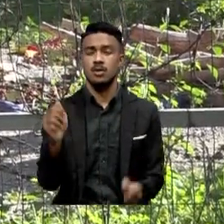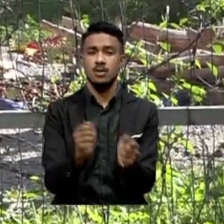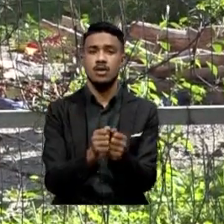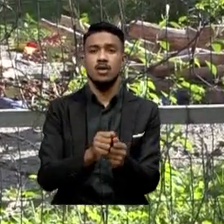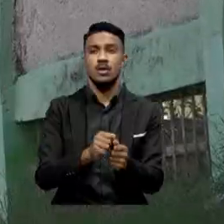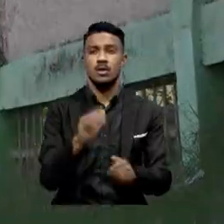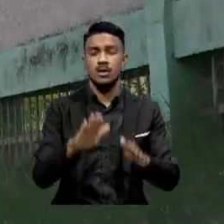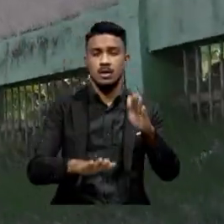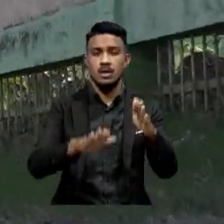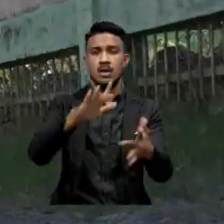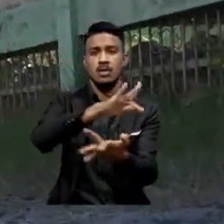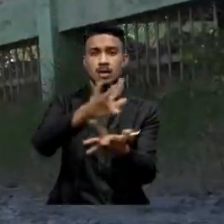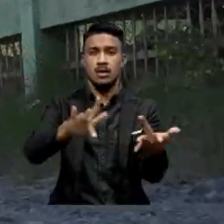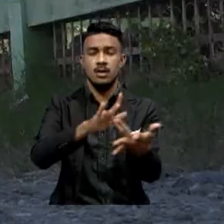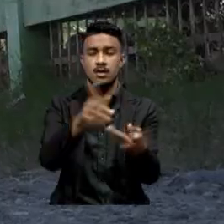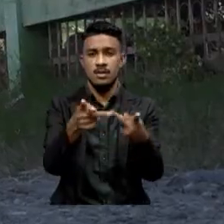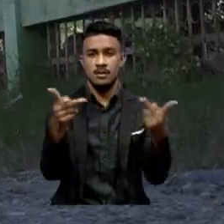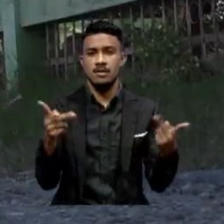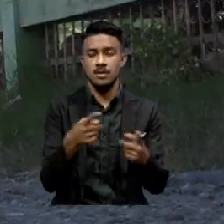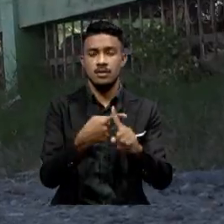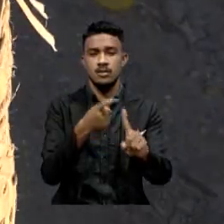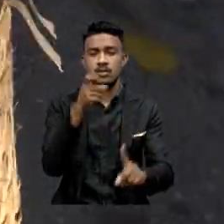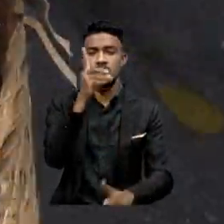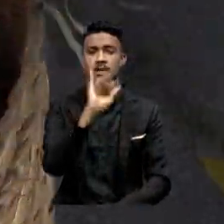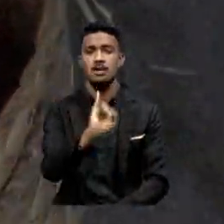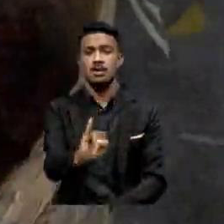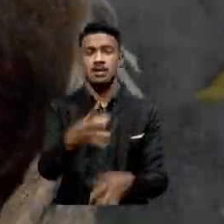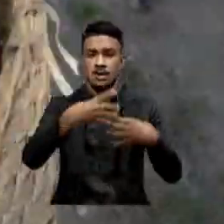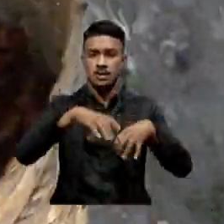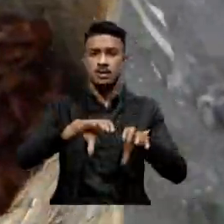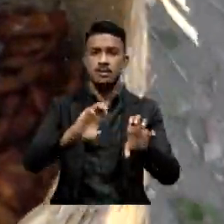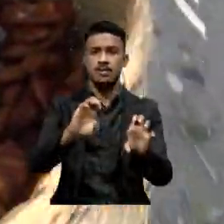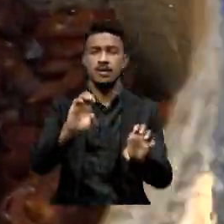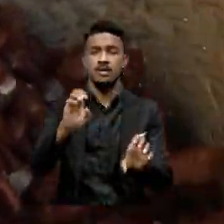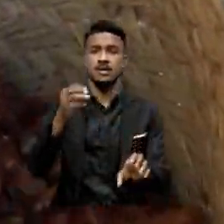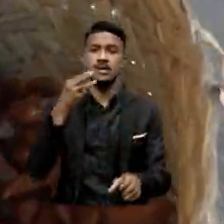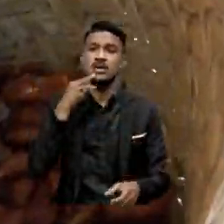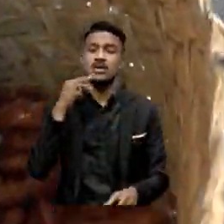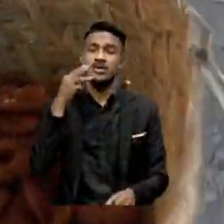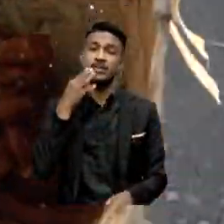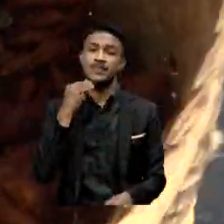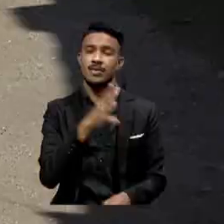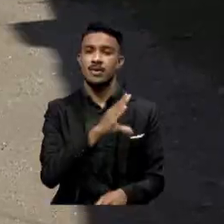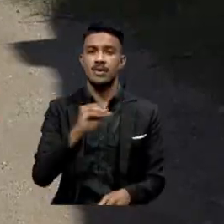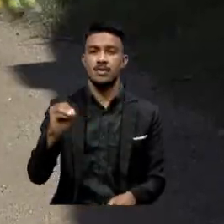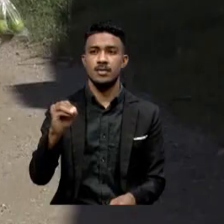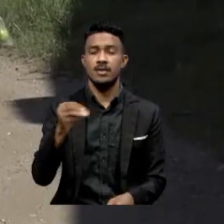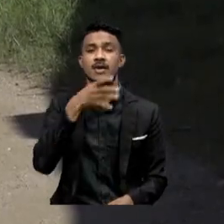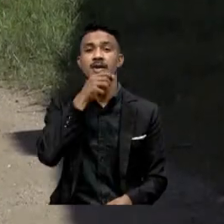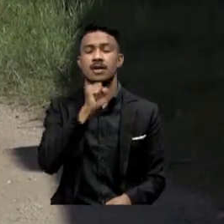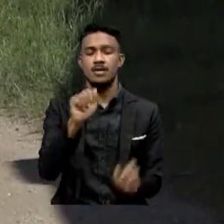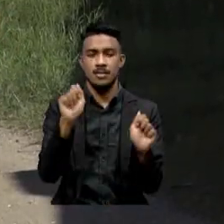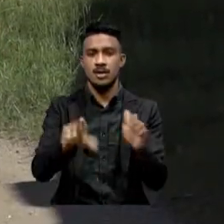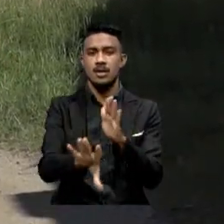det tengkelau haleu parte balung husi sidadi dili ho di faan sukair derok kasaida det mak ni bele faan ho di hetang